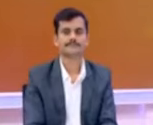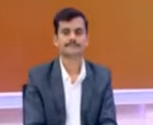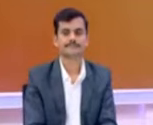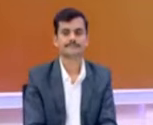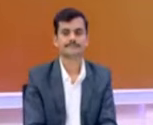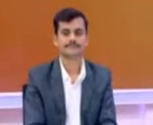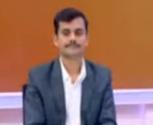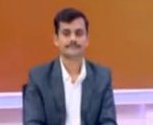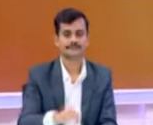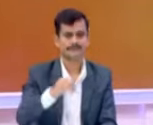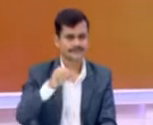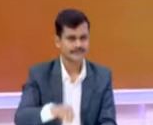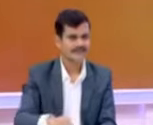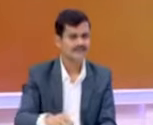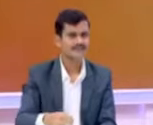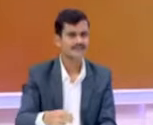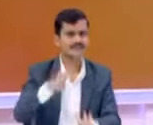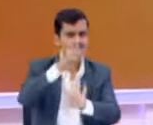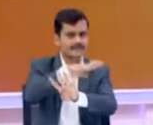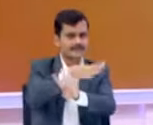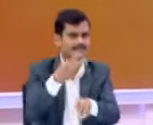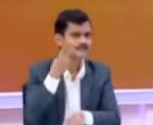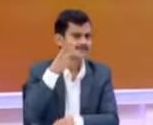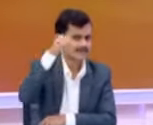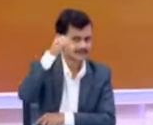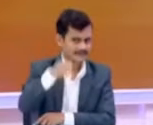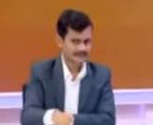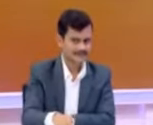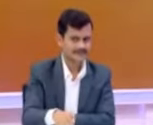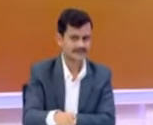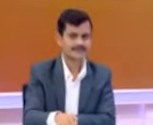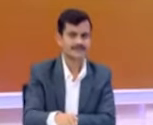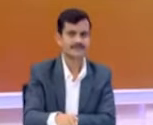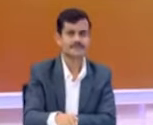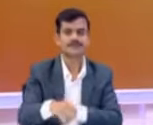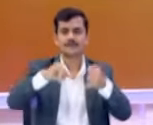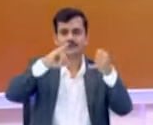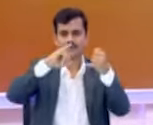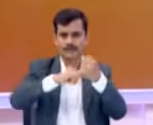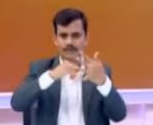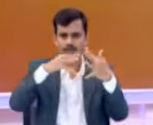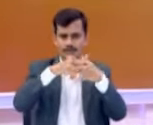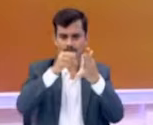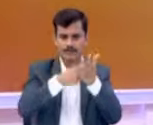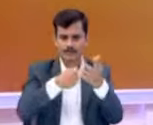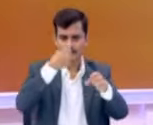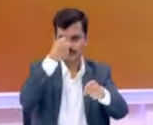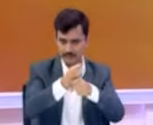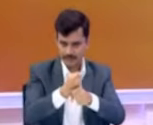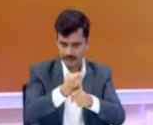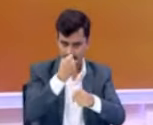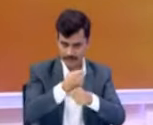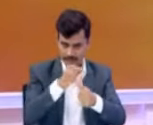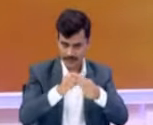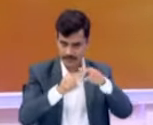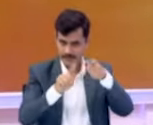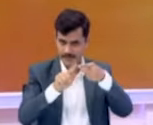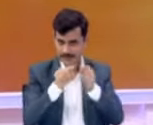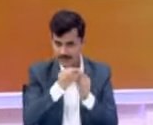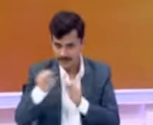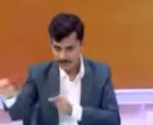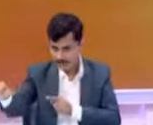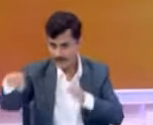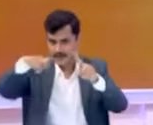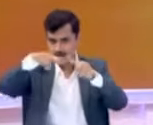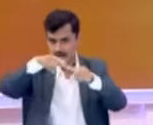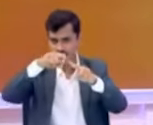ये जो आज का एक्सटेंशन है, दिस एक्सटेंशन विल बी फ्रॉम स्वारगेट टू कात्रज। स्वारगेट से